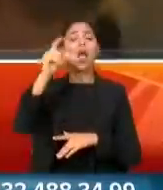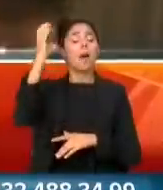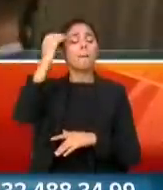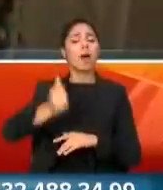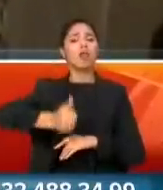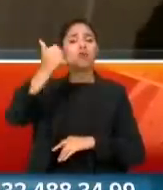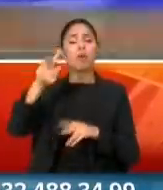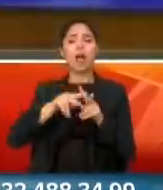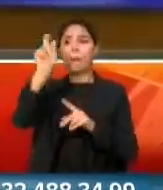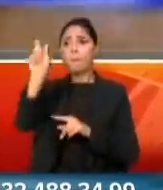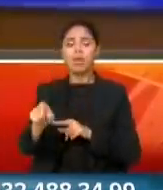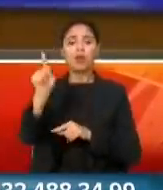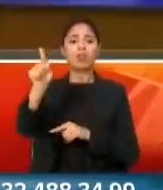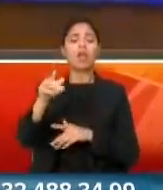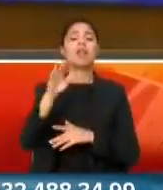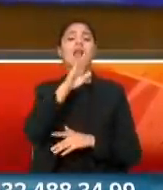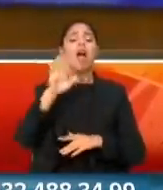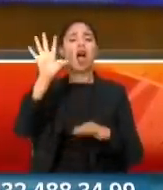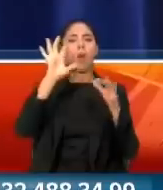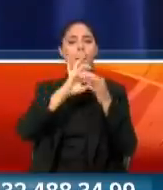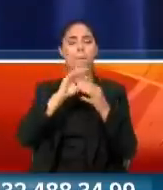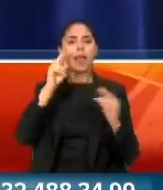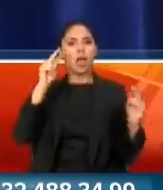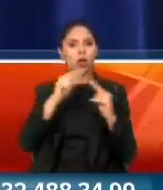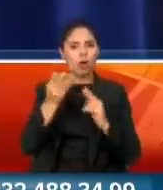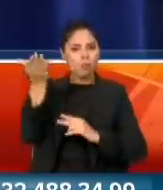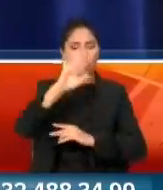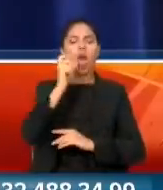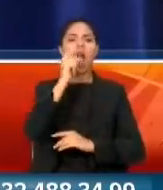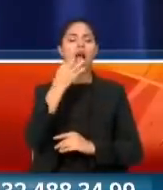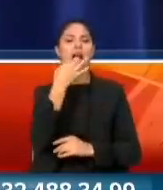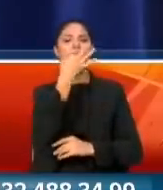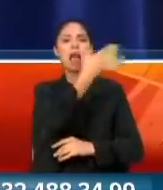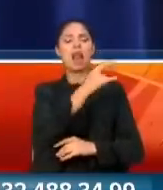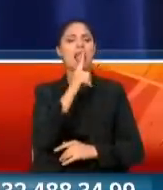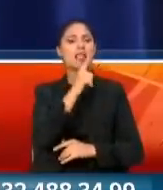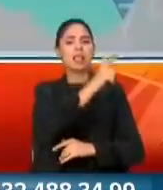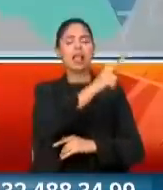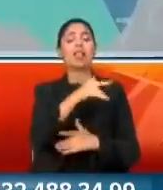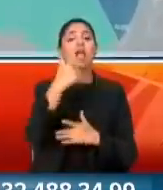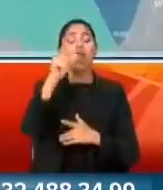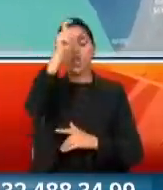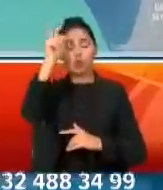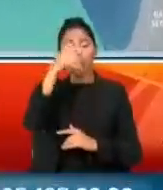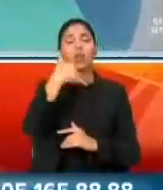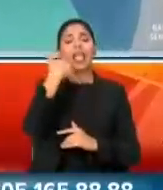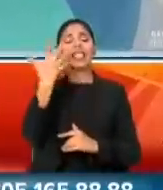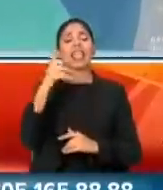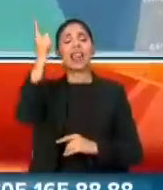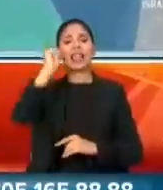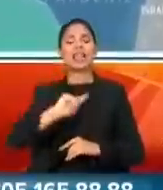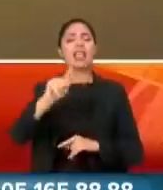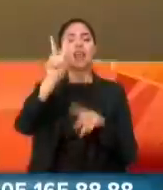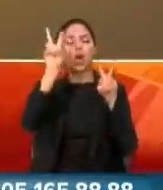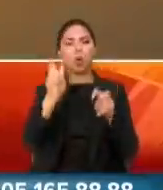Avrupa Birliği Konsey Başkanı Michel'le görüşmesinin ardından Ankara'ya seslendi. Türkiye ile deniz yetki alanı konusunda görüşmeye